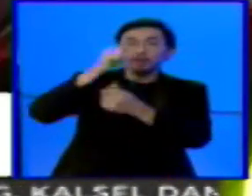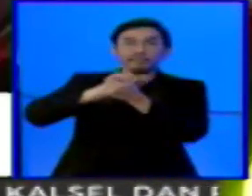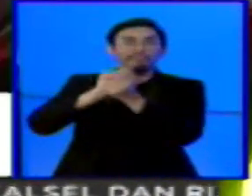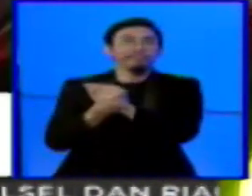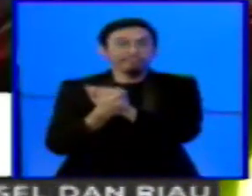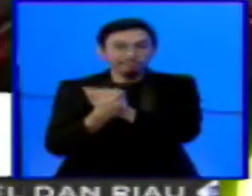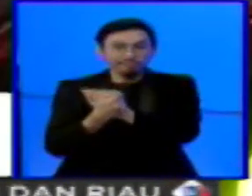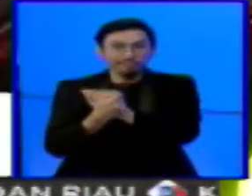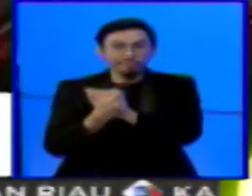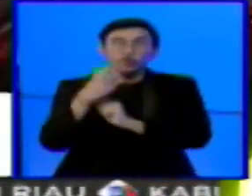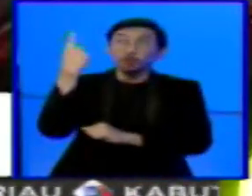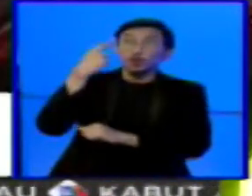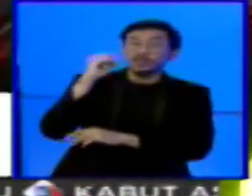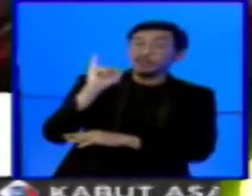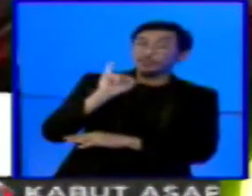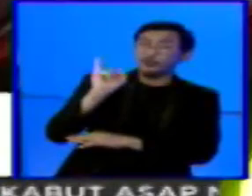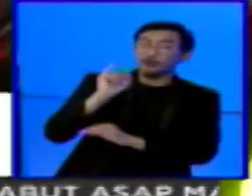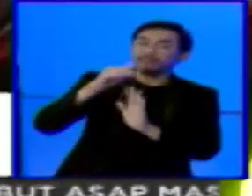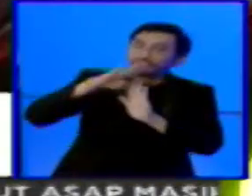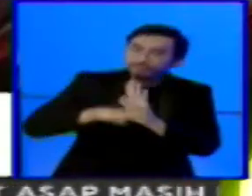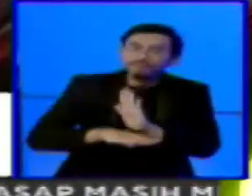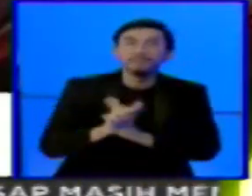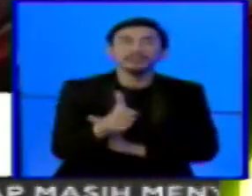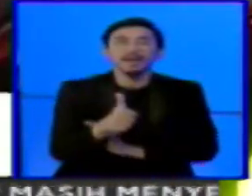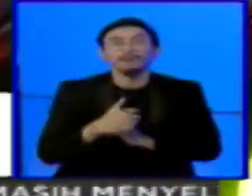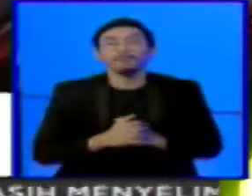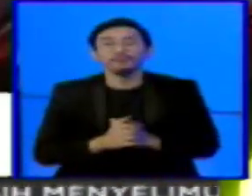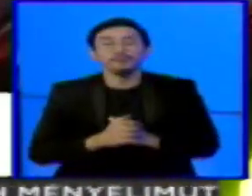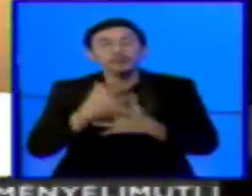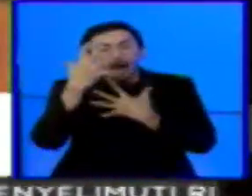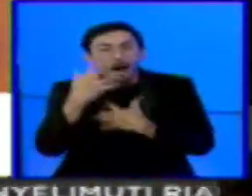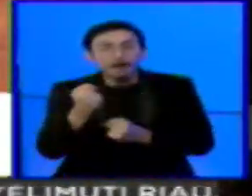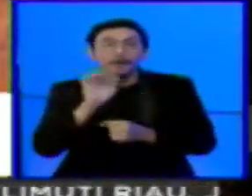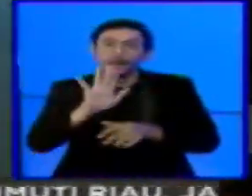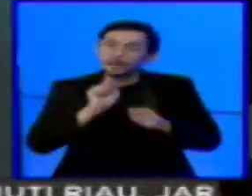We only race in the hearts of the cities, of the biggest cities of the world.